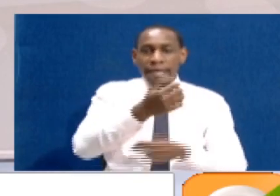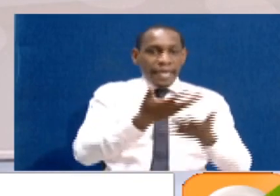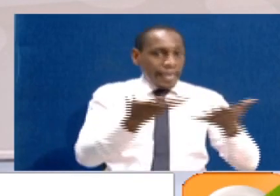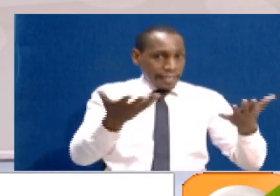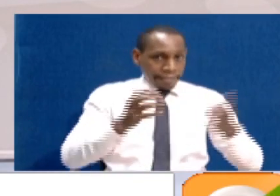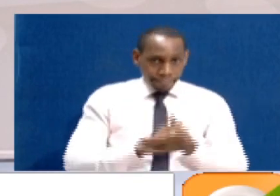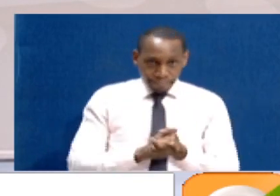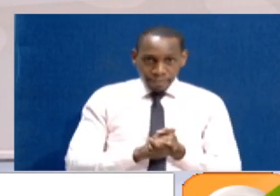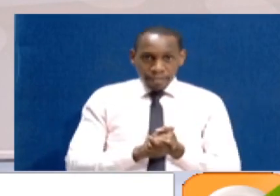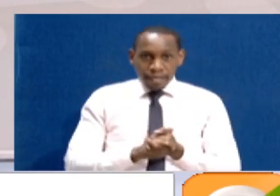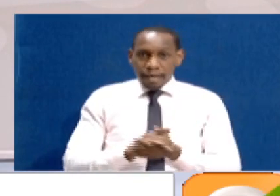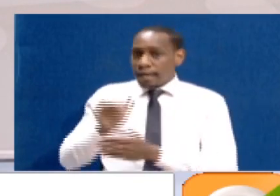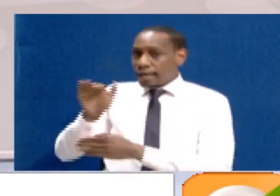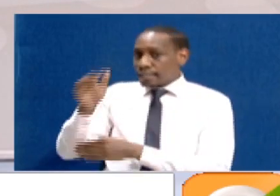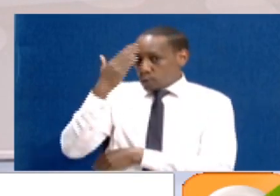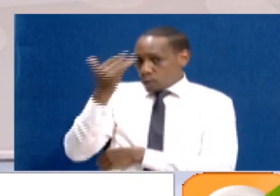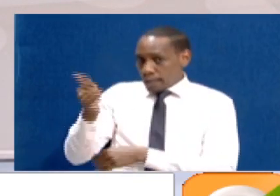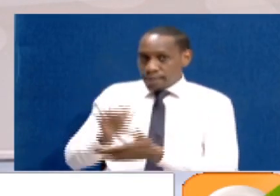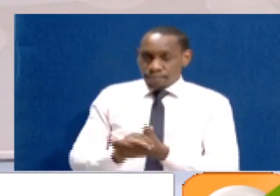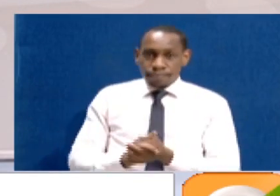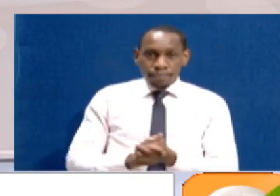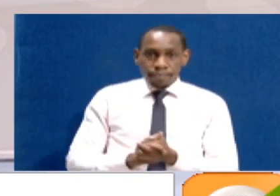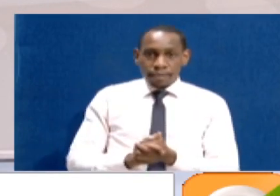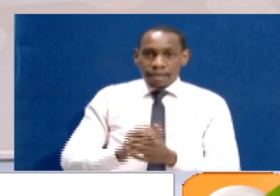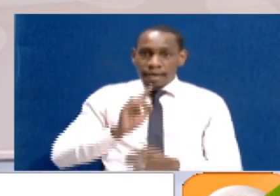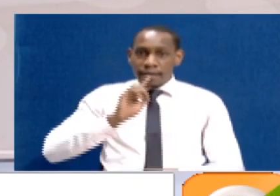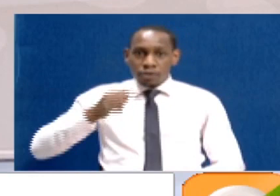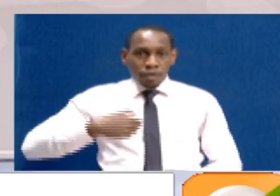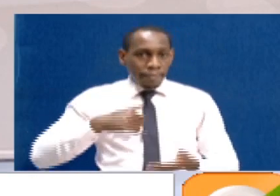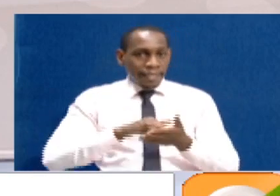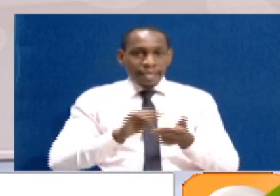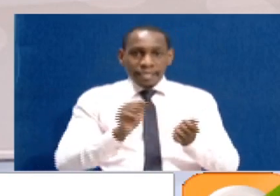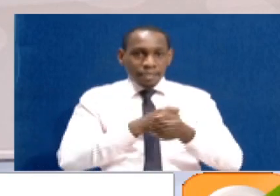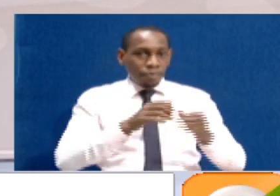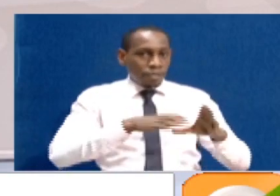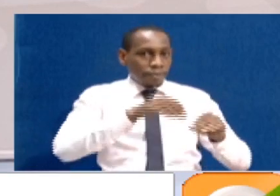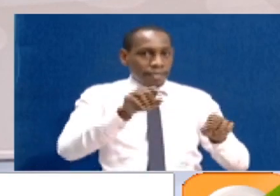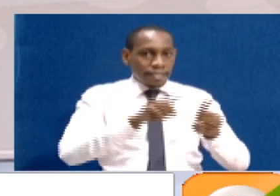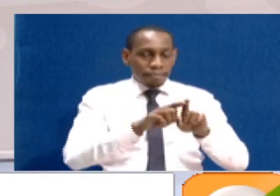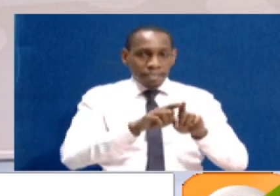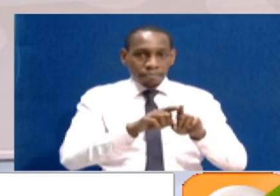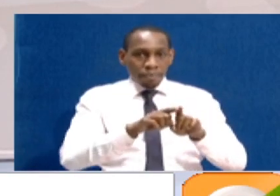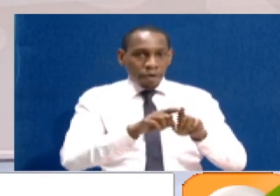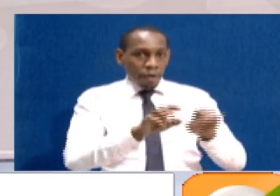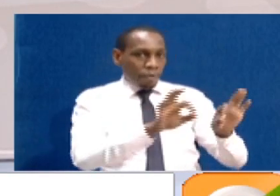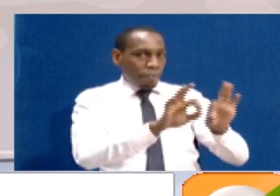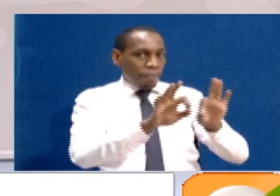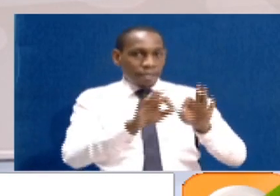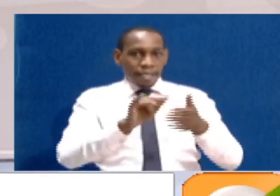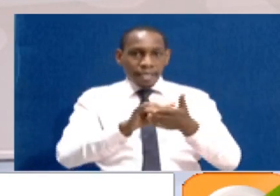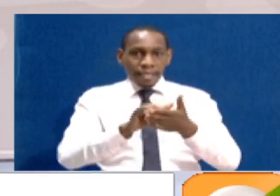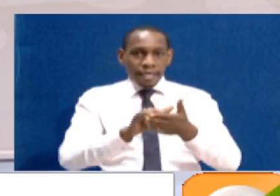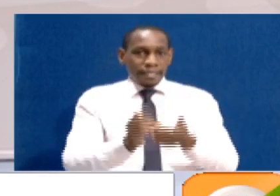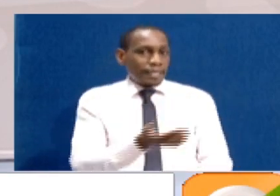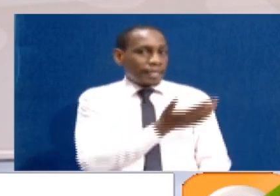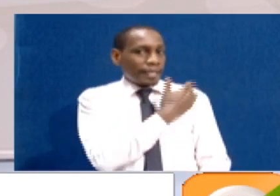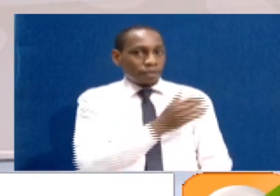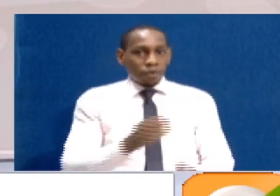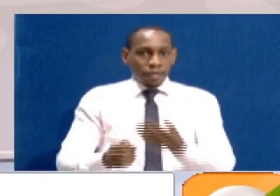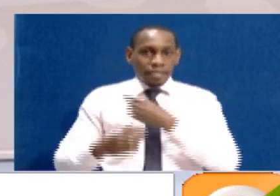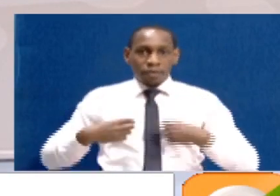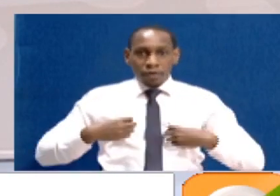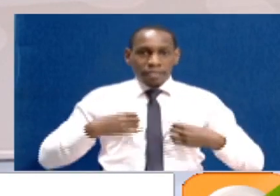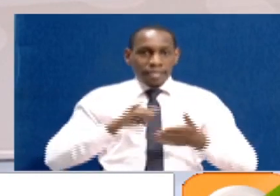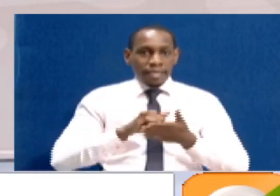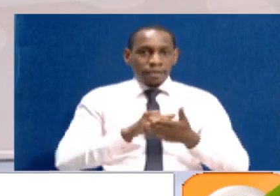watakavyo. Nikamuuliza kwa nini, akasema hatoki vile ila amejitanda mtandio, kipande cha leso au kaniki